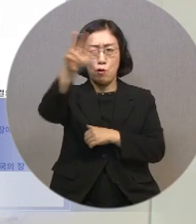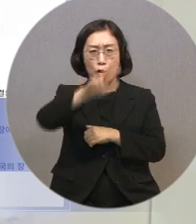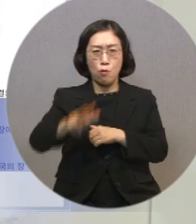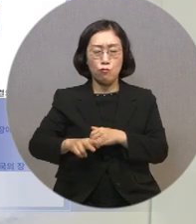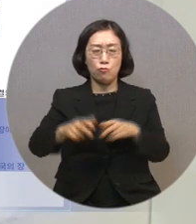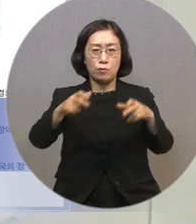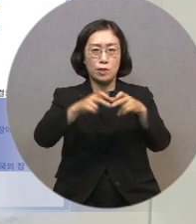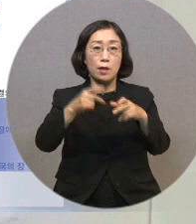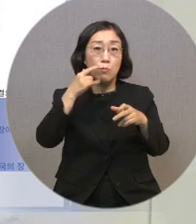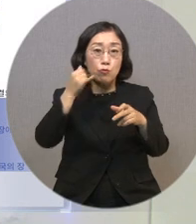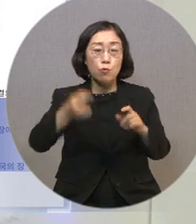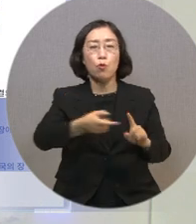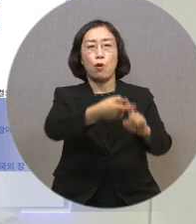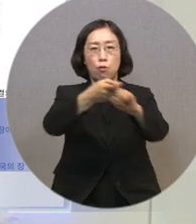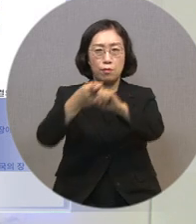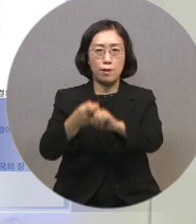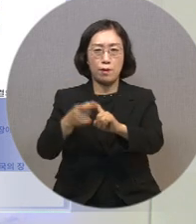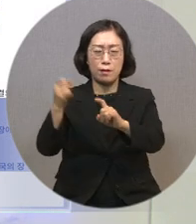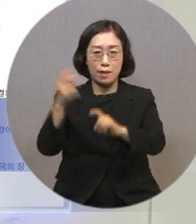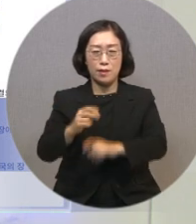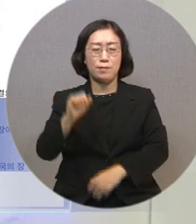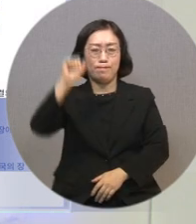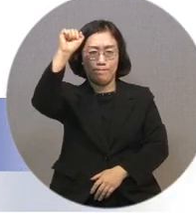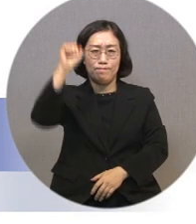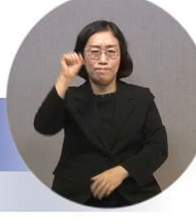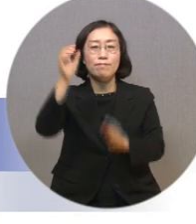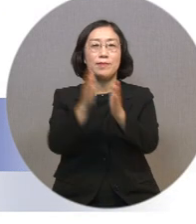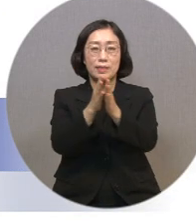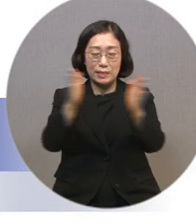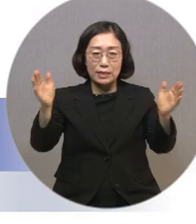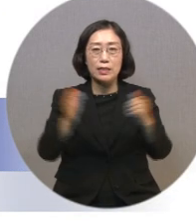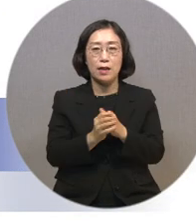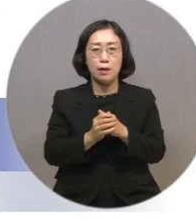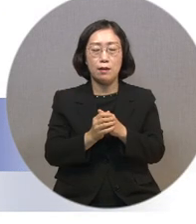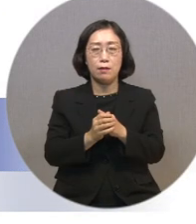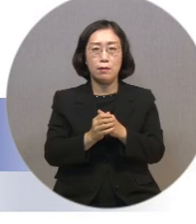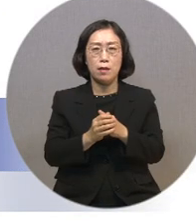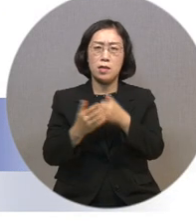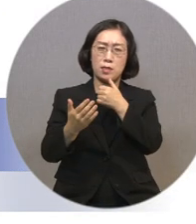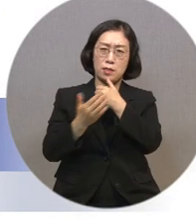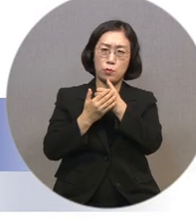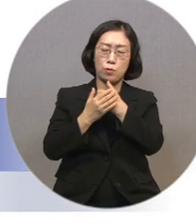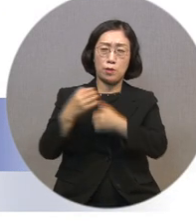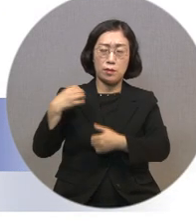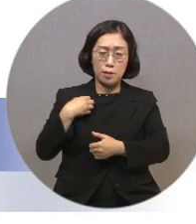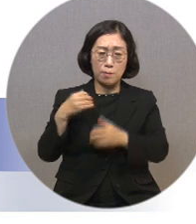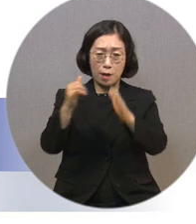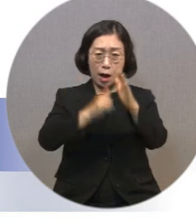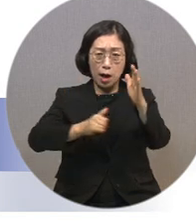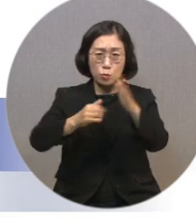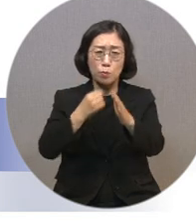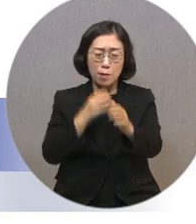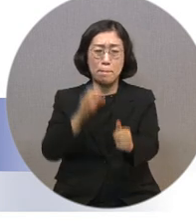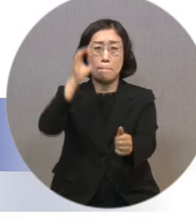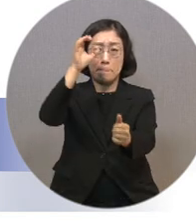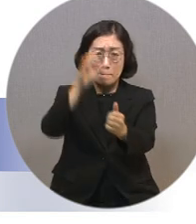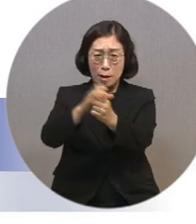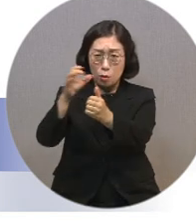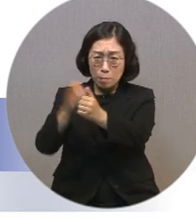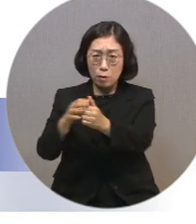부모 연대가 다시 거리에 나섰다는 뉴스입니다 여전히 지원에 대한 책임이 가족들에게 전가되는 상황